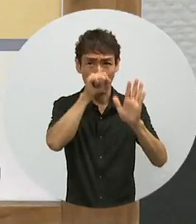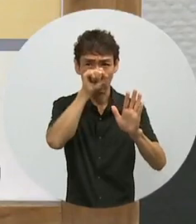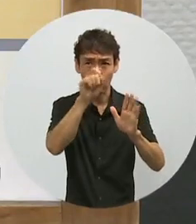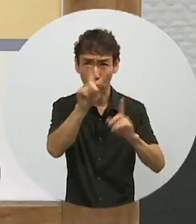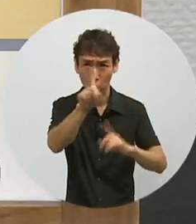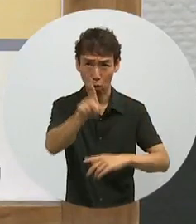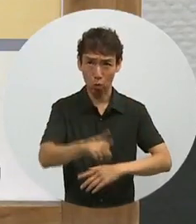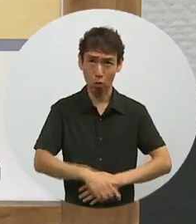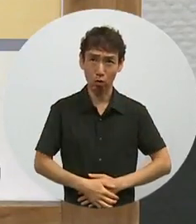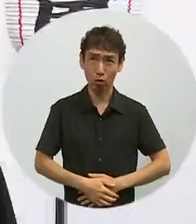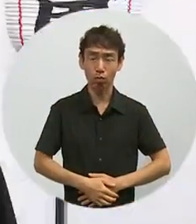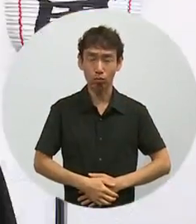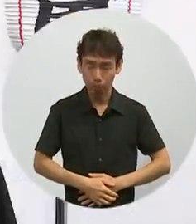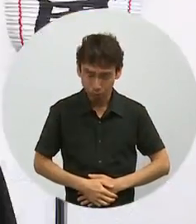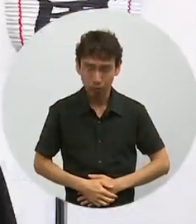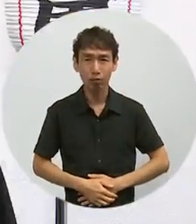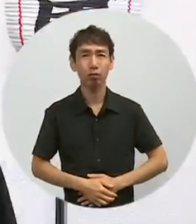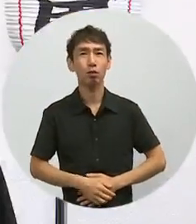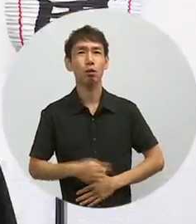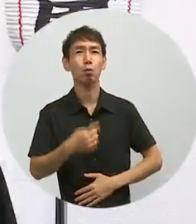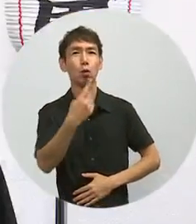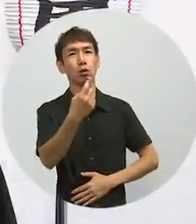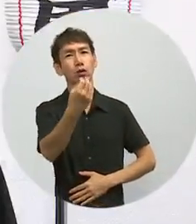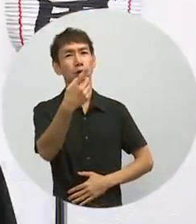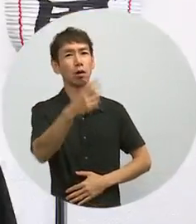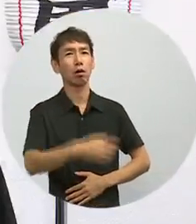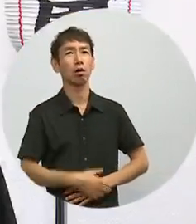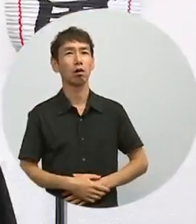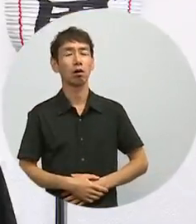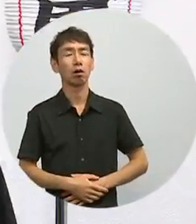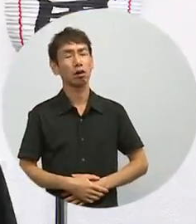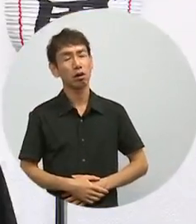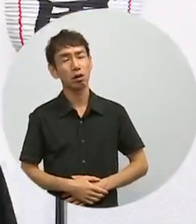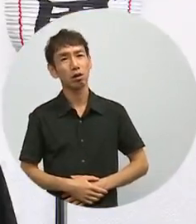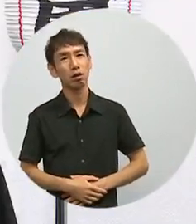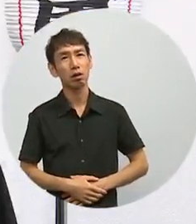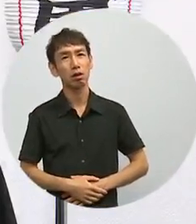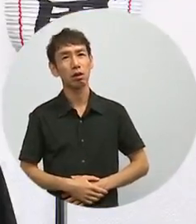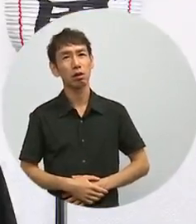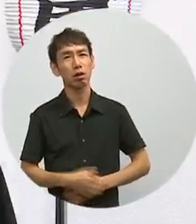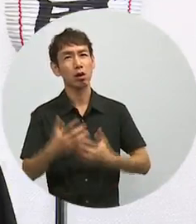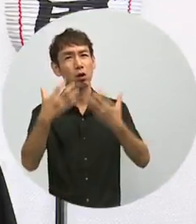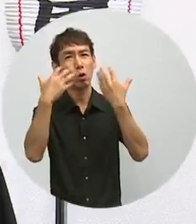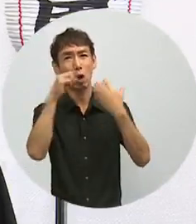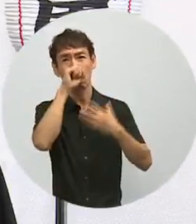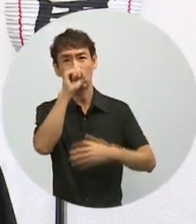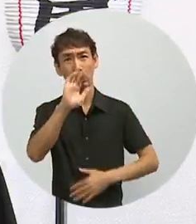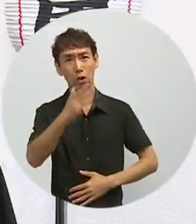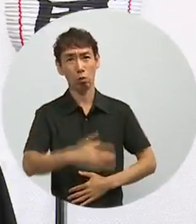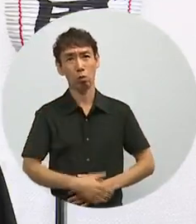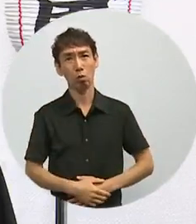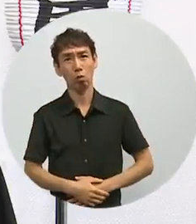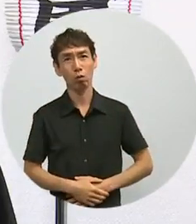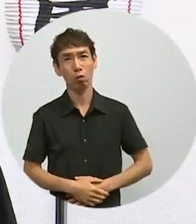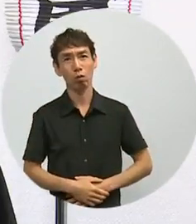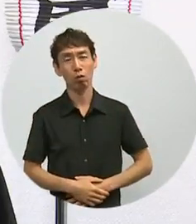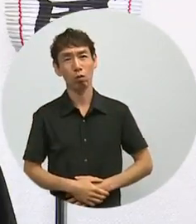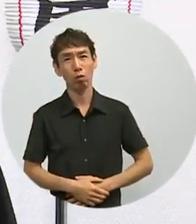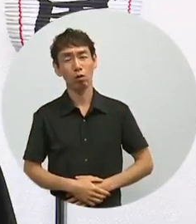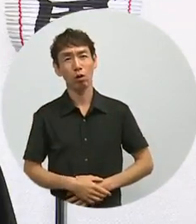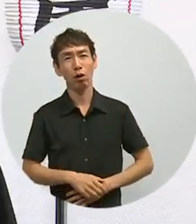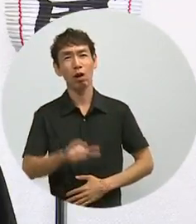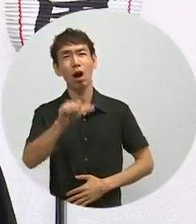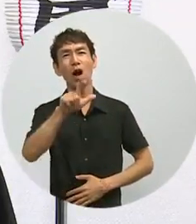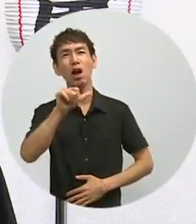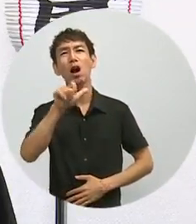なと言いました。すると一人が言いました。 虎もいいけどさ、あれだよあ